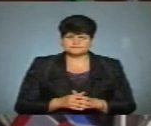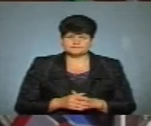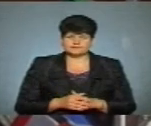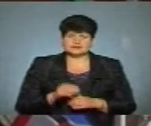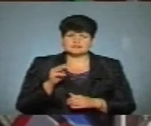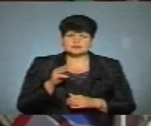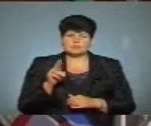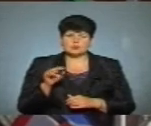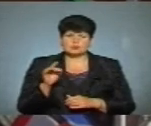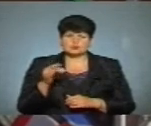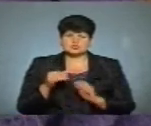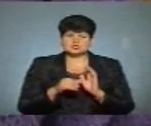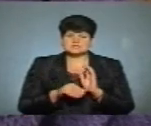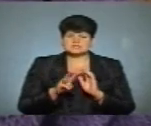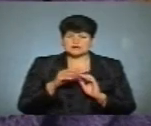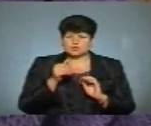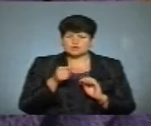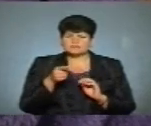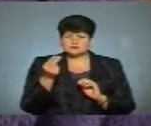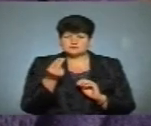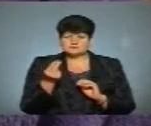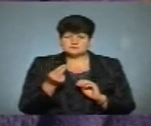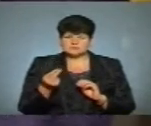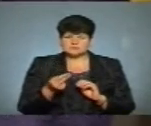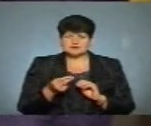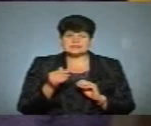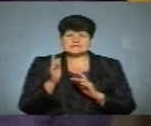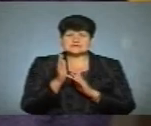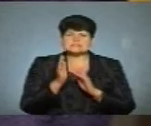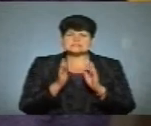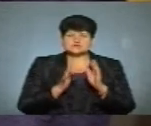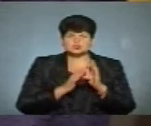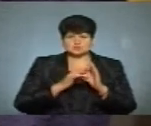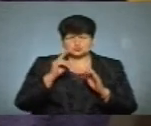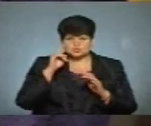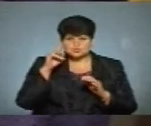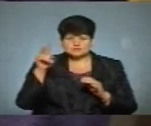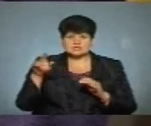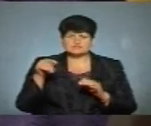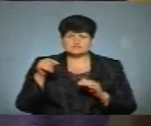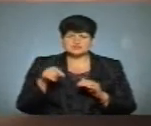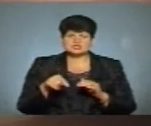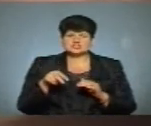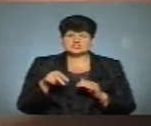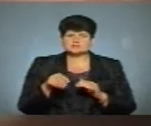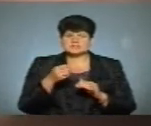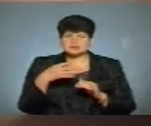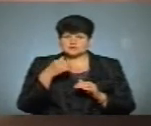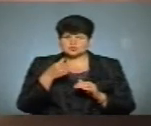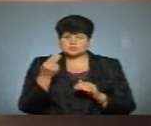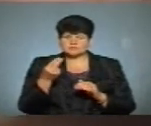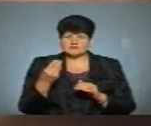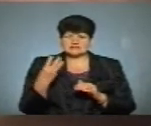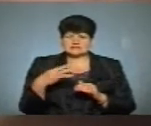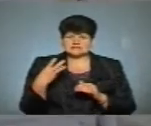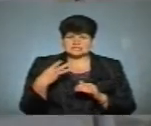Тетяні Попружній 63 роки. Вона пише ікону «Ісус в славі». Із 2015 року жінка написала понад 30